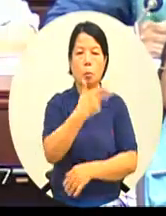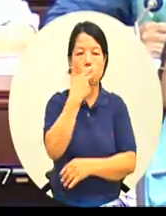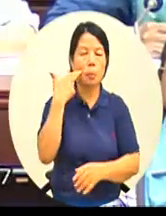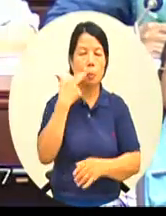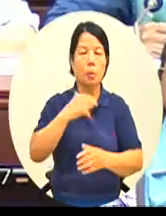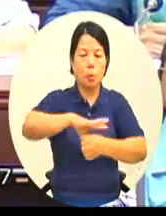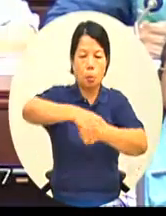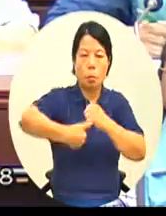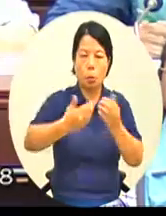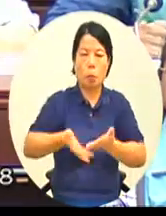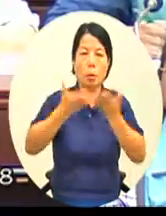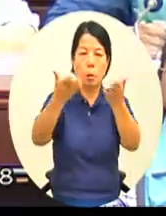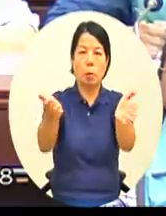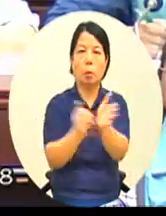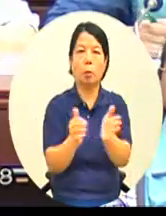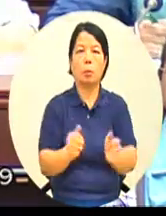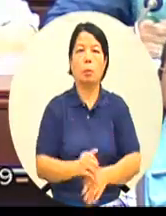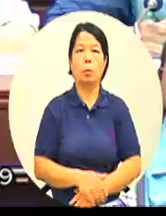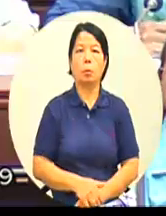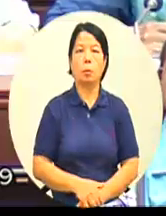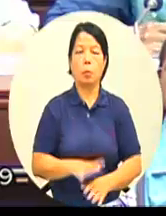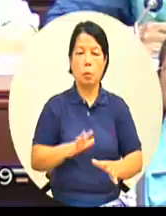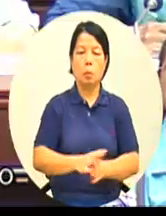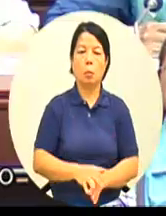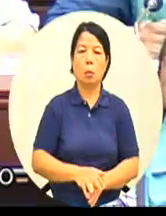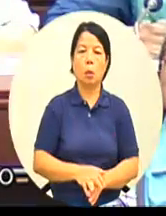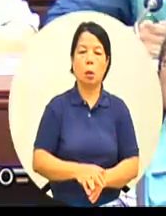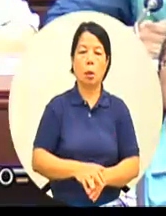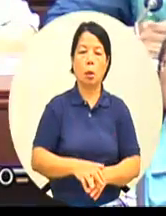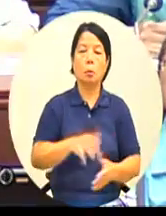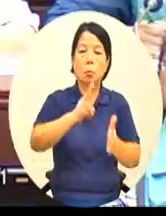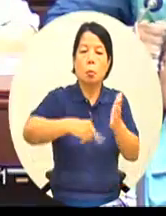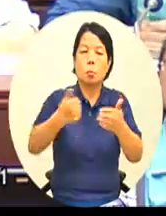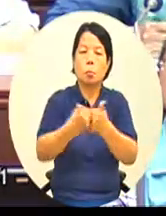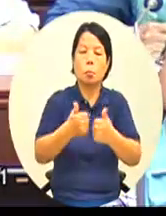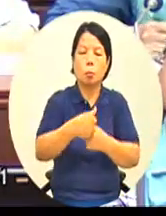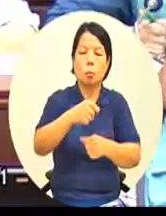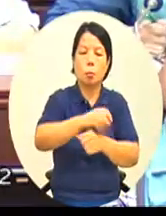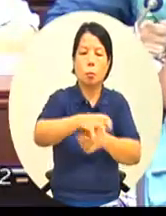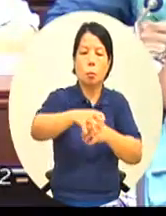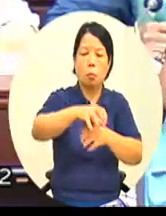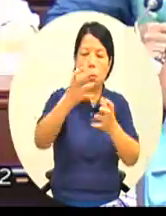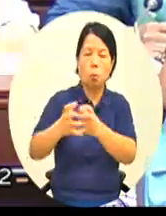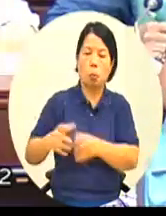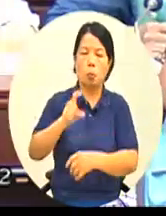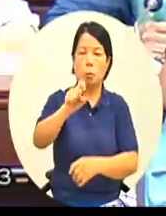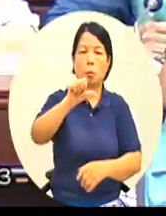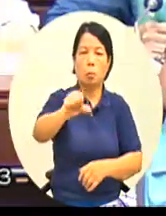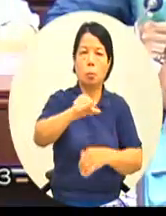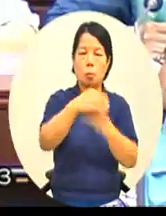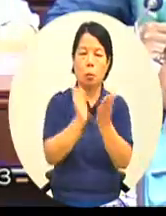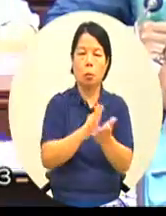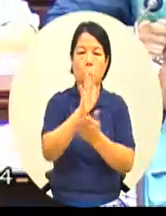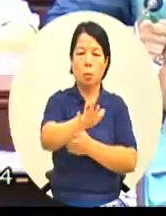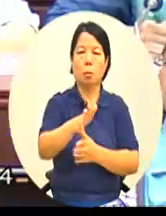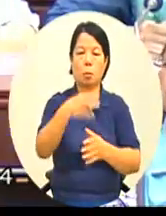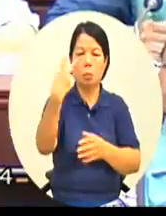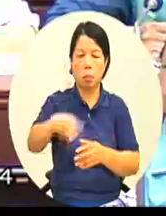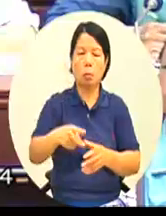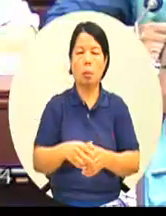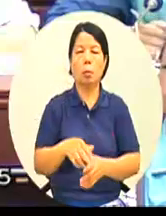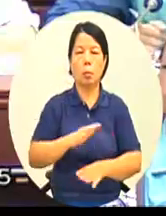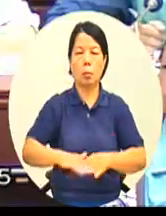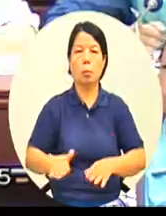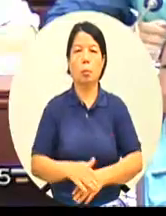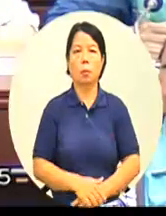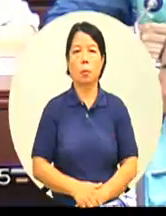先提供给大家。目前我们也提供了15个说明会，那我们未来还会有更多的一些相关的